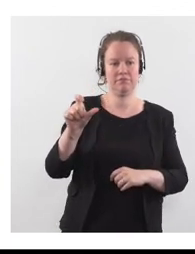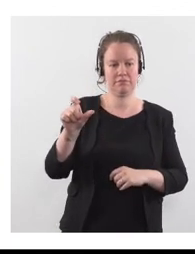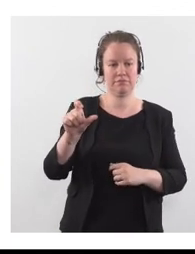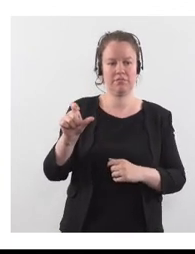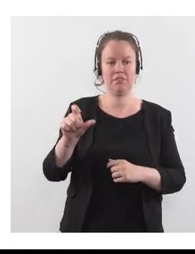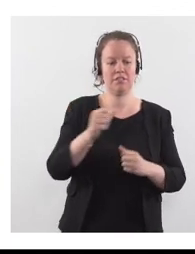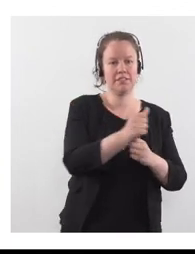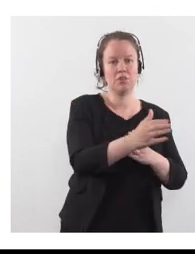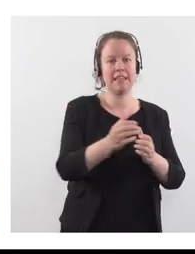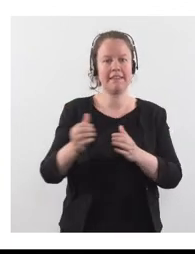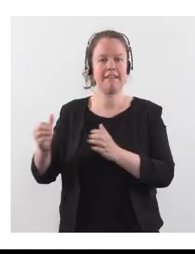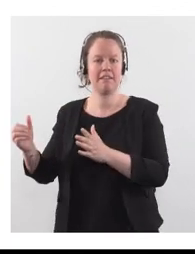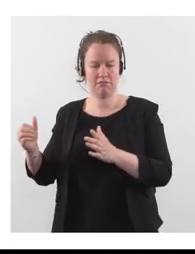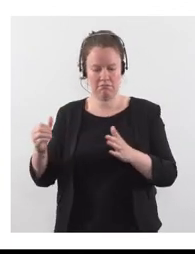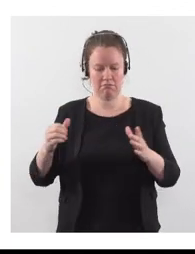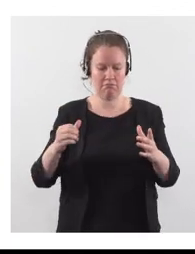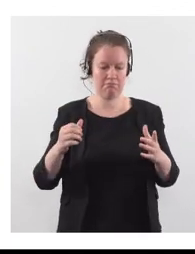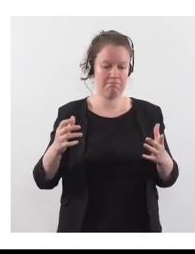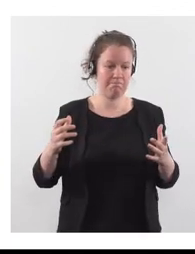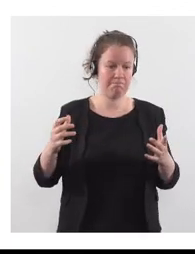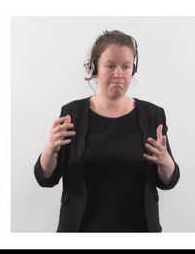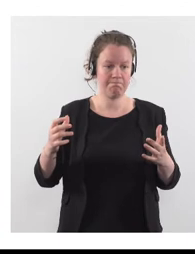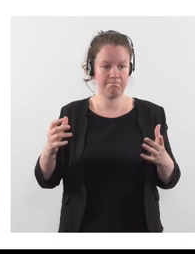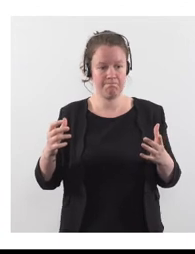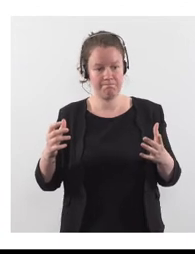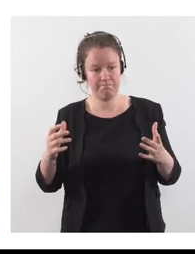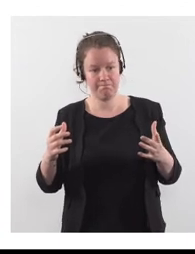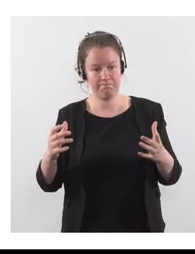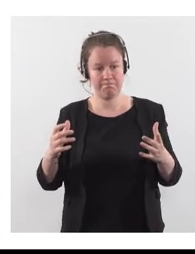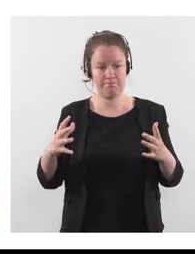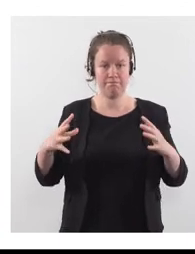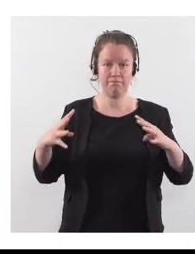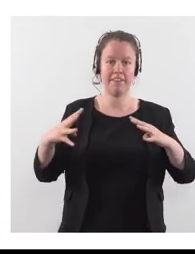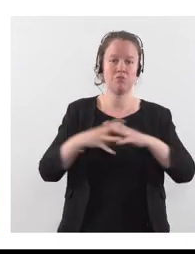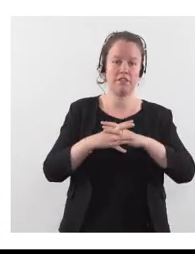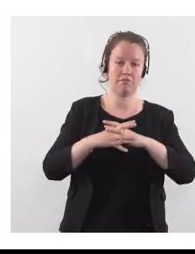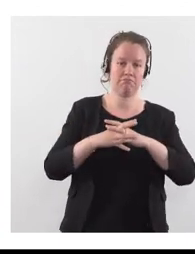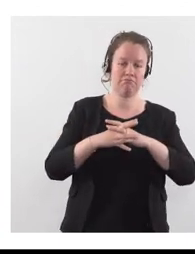d'intersectionnalité, puisque vous avez dit qu'il a été reconnu au niveau européen, mais je